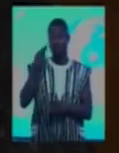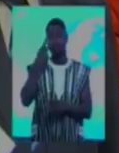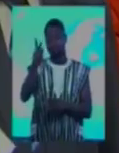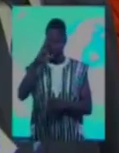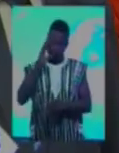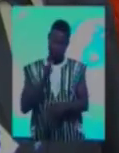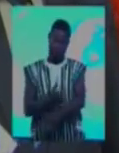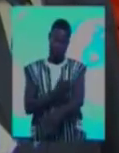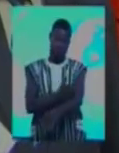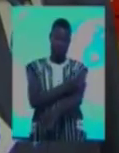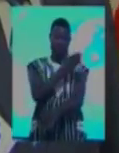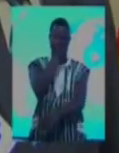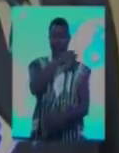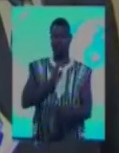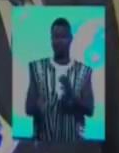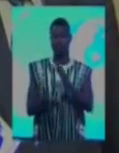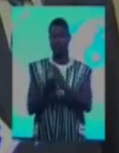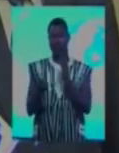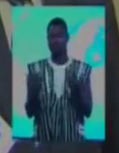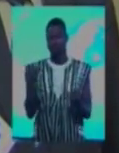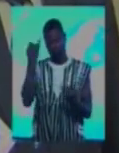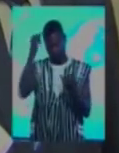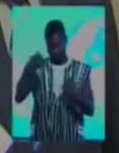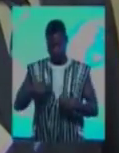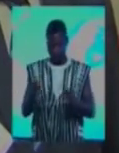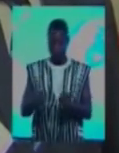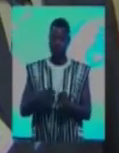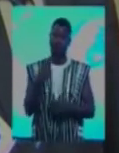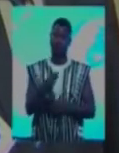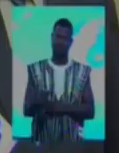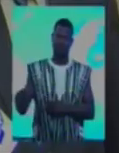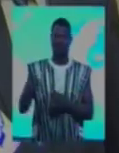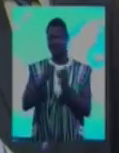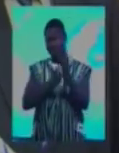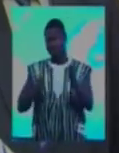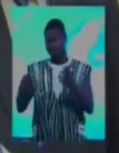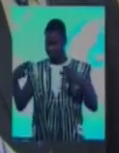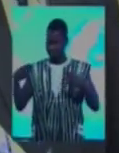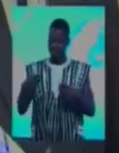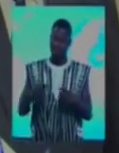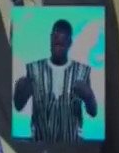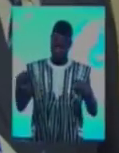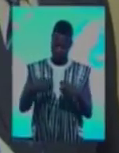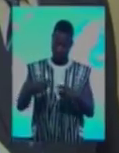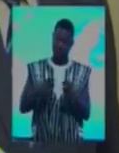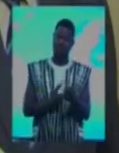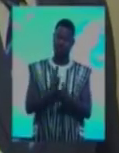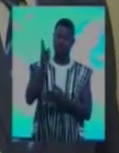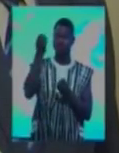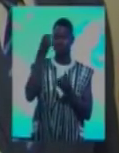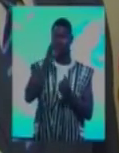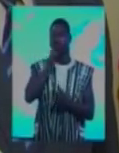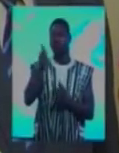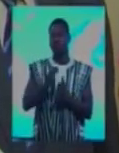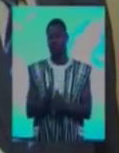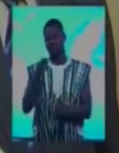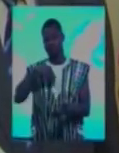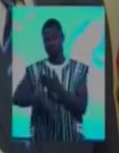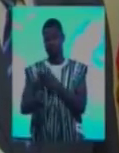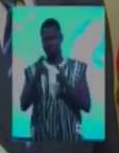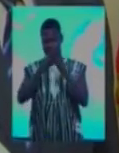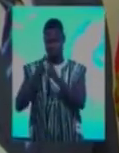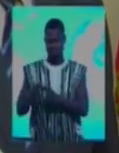de la technologie, aujourd'hui on a des équipements moins énergétivores. Donc désormais, au niveau de l'Union,